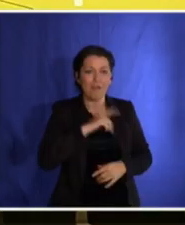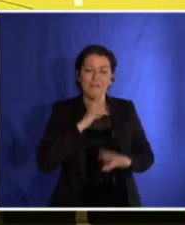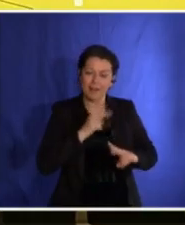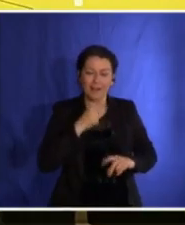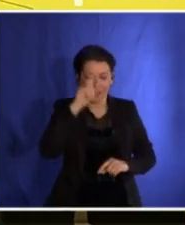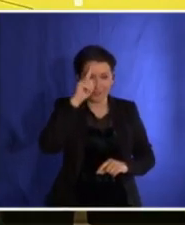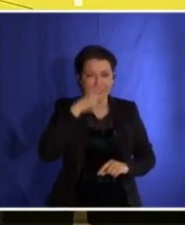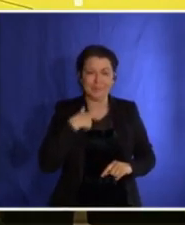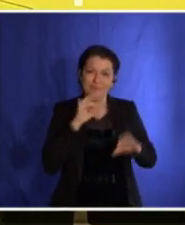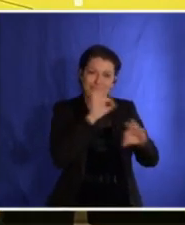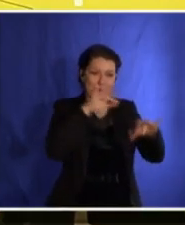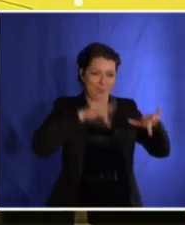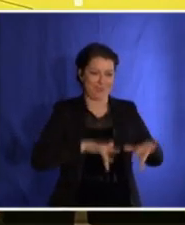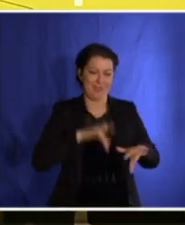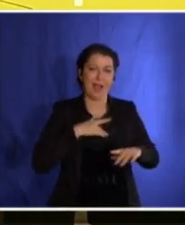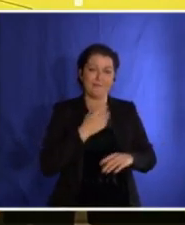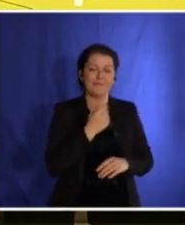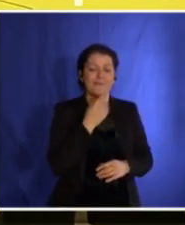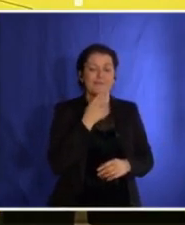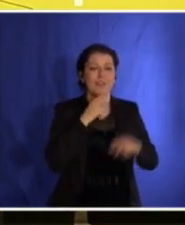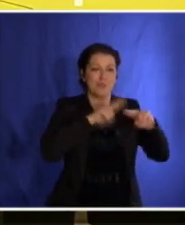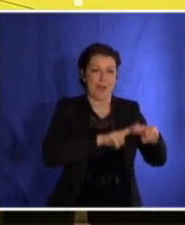Das verspreche ich.